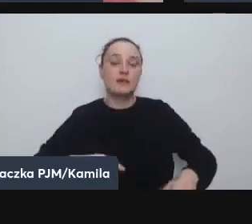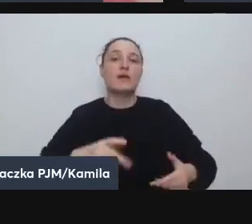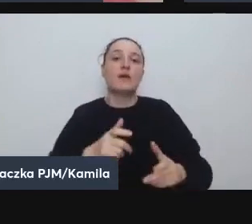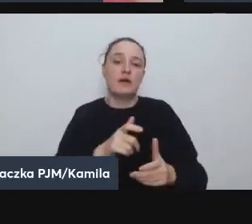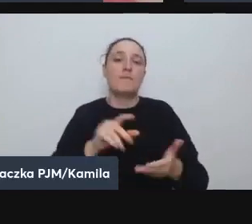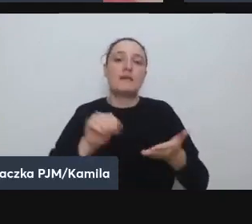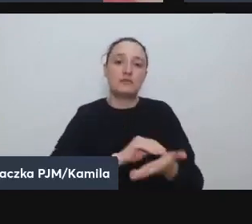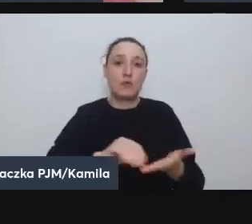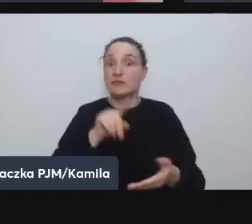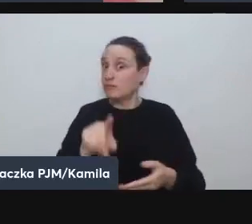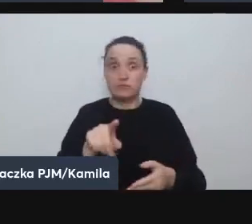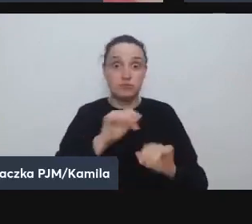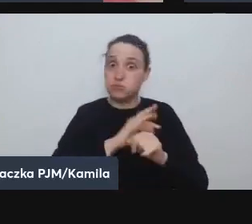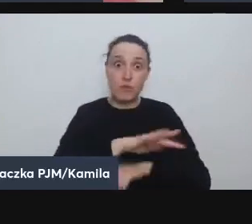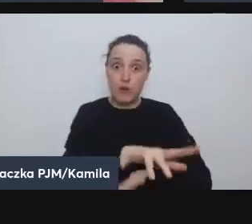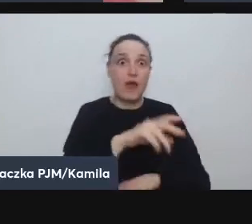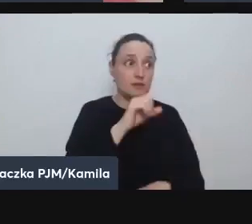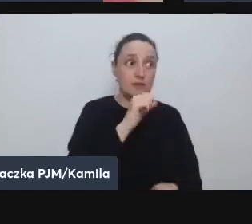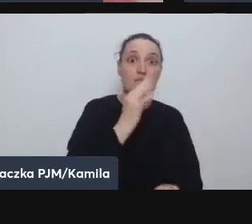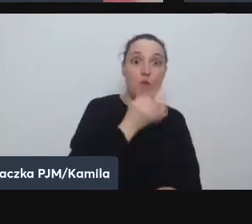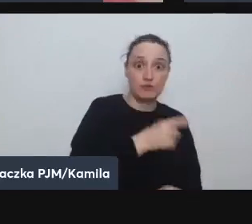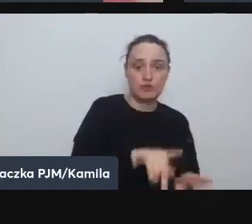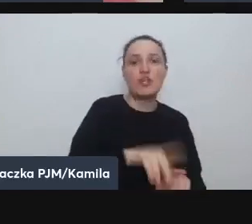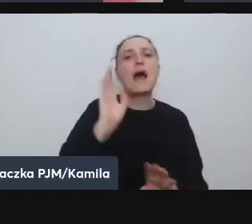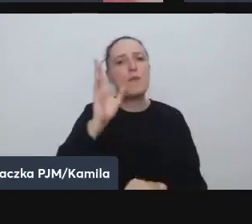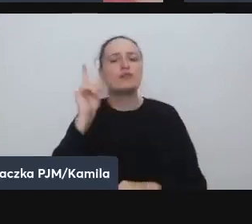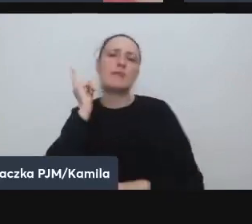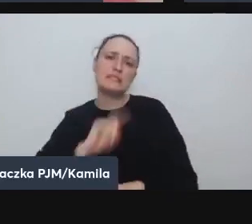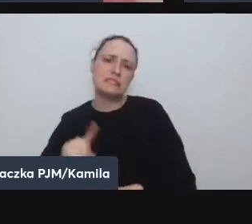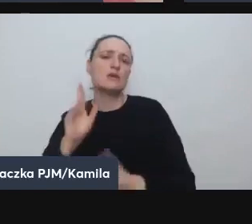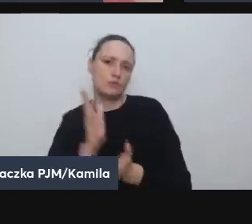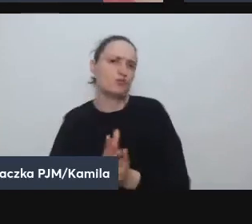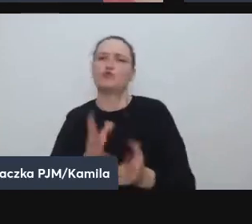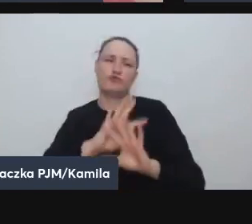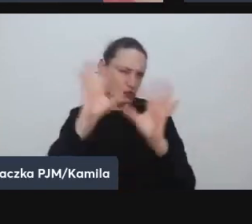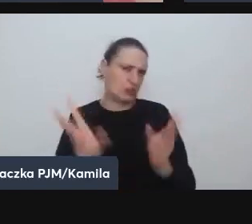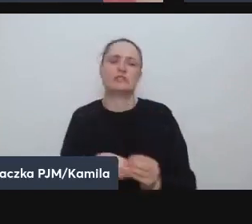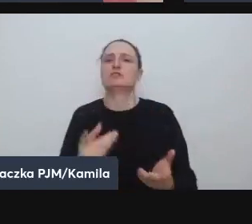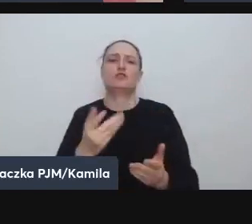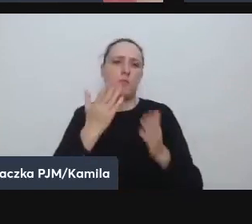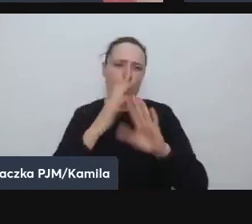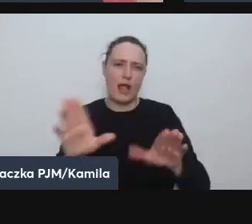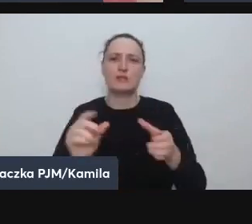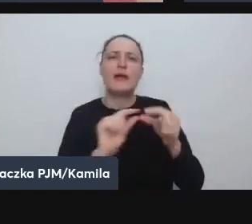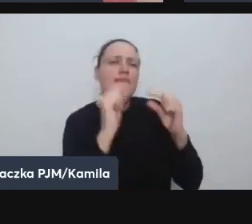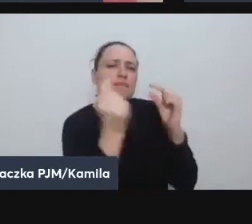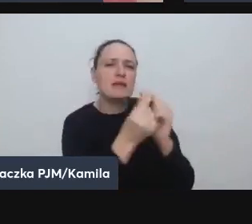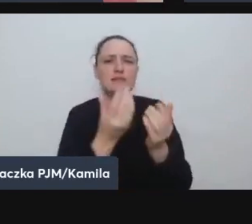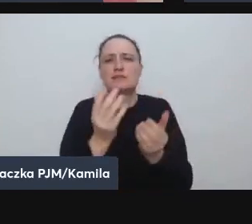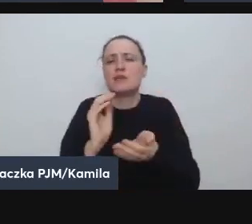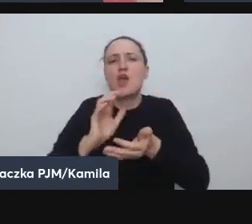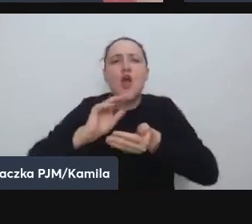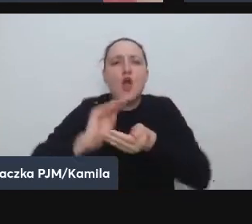grupie. A w szkołach ponadpodstawowych już wszystko, że tak powiem, czyli i dyski, i gąbki, i